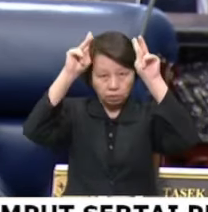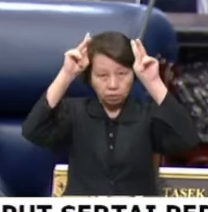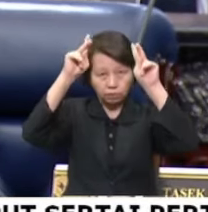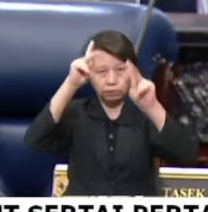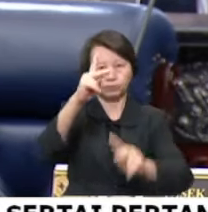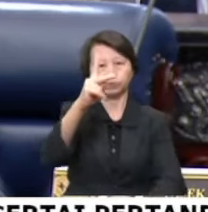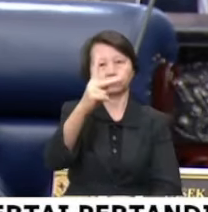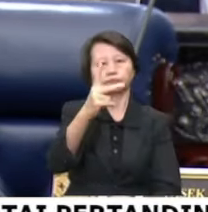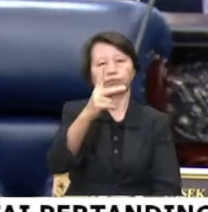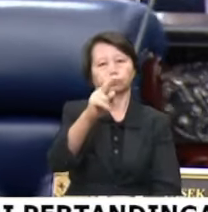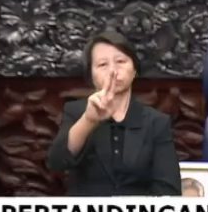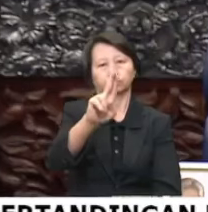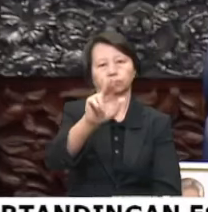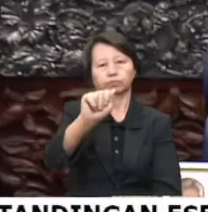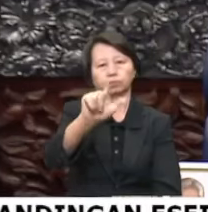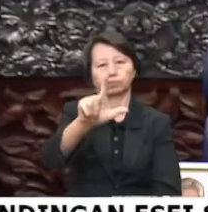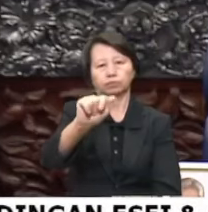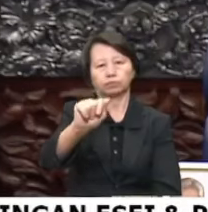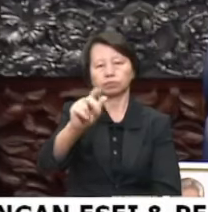Dipertua.